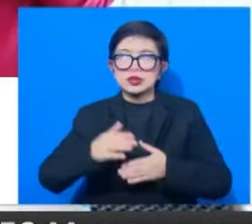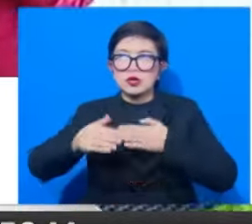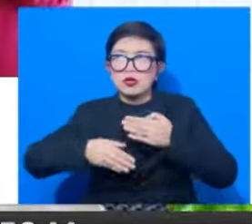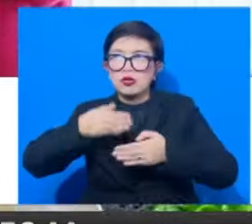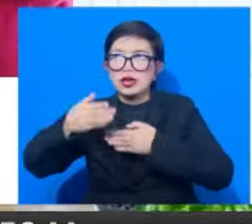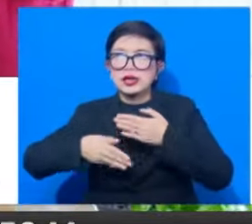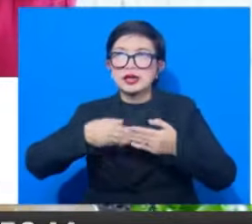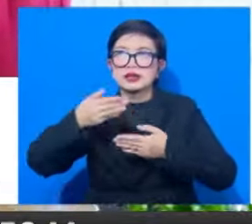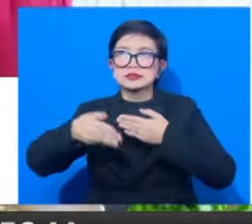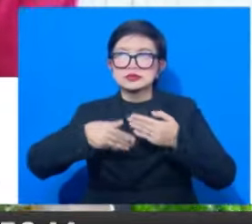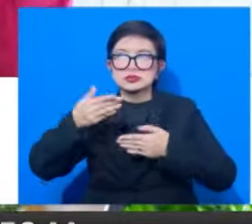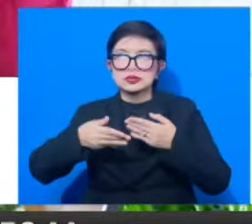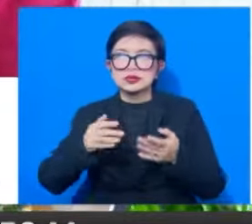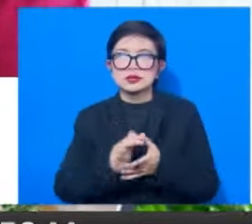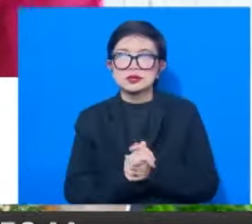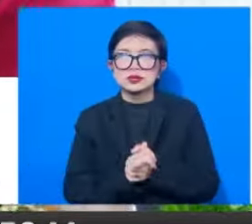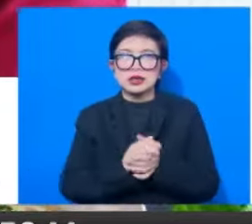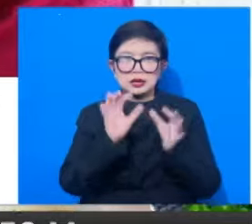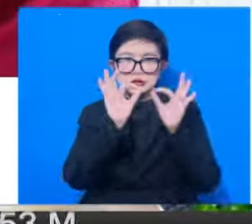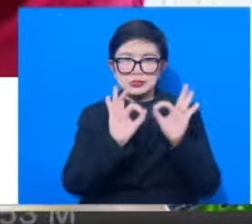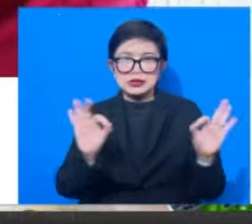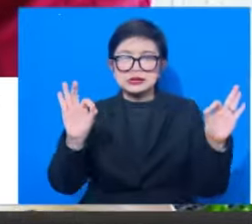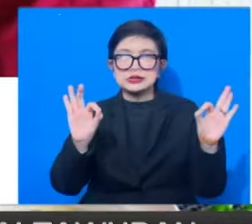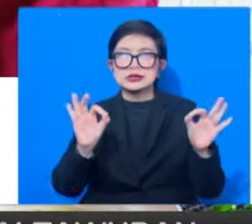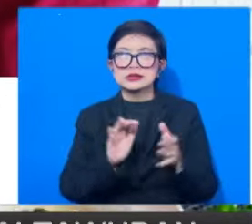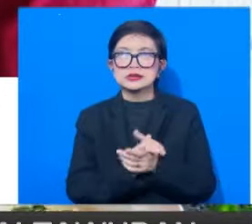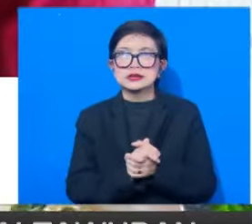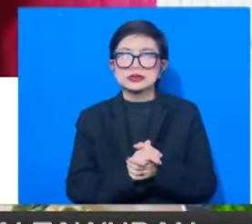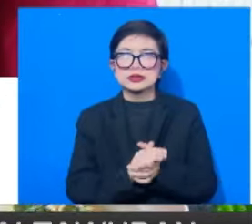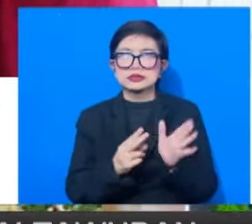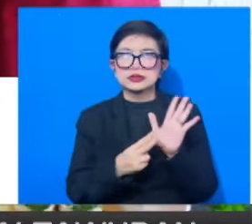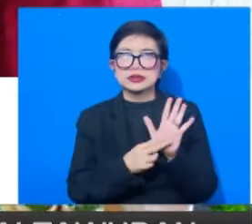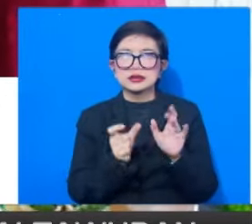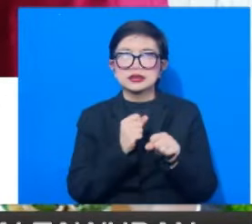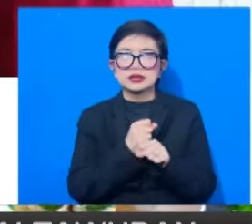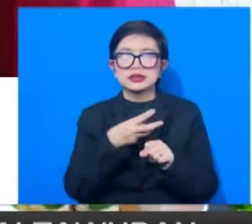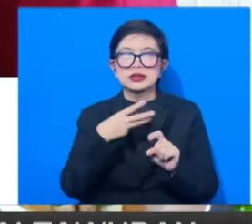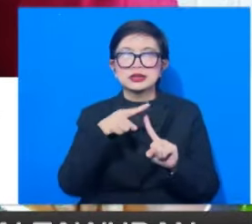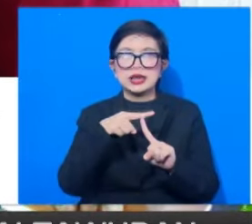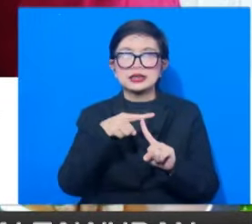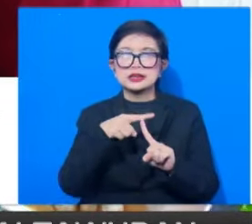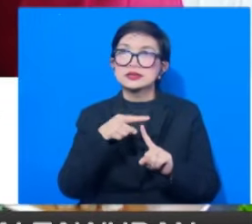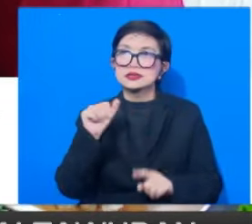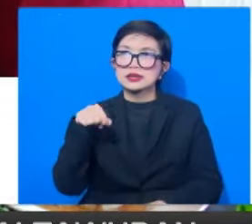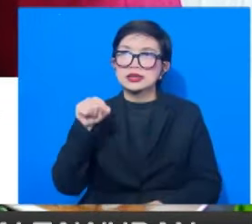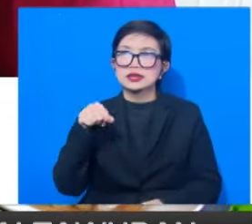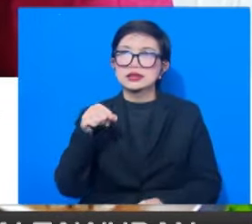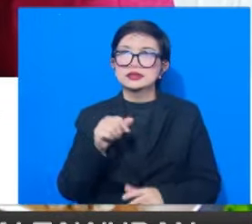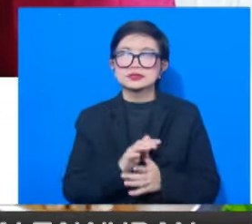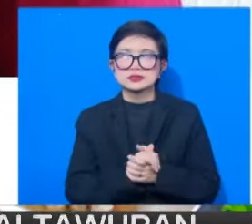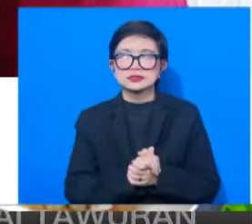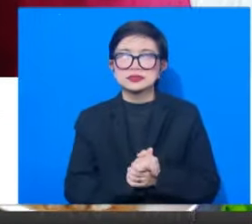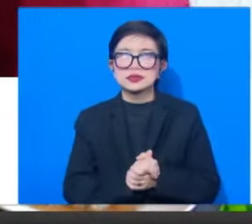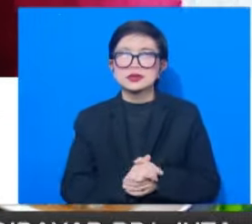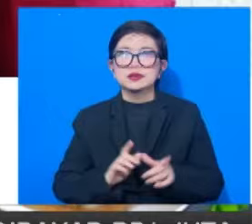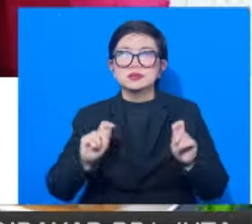kelor ini kan, kalau saya sih biasanya sayur bening, kalau nggak sop-sopan ini berbeda ya, nugget ya. Beda, chef, kalau ya. Ini nugget daun katuk. Ada daun